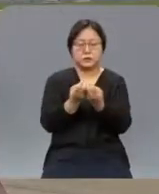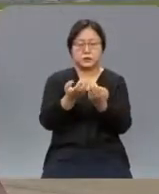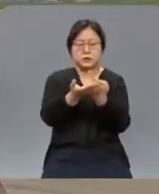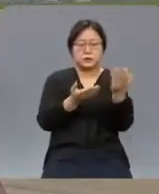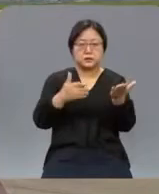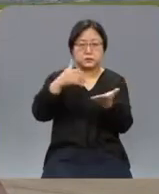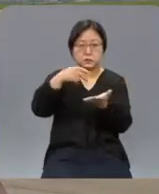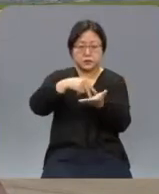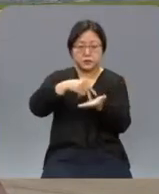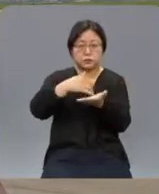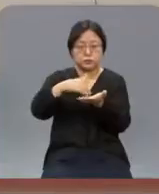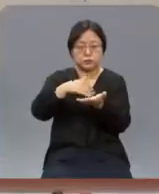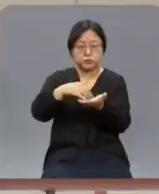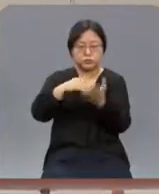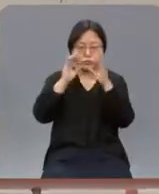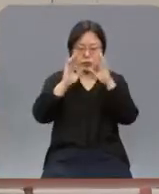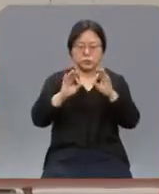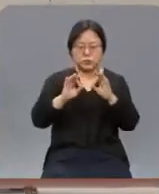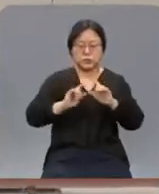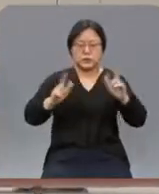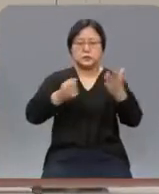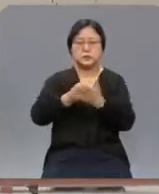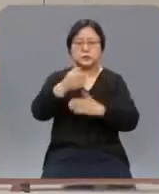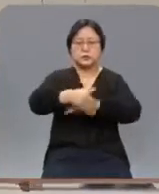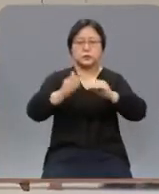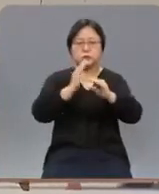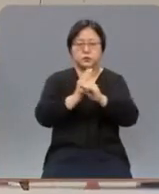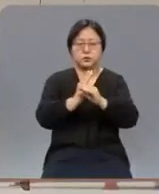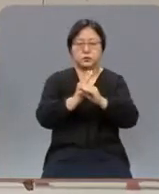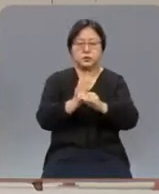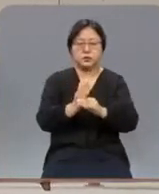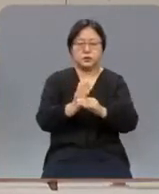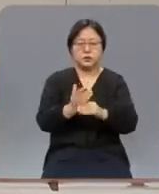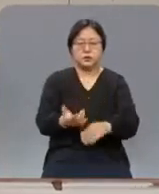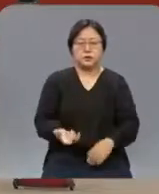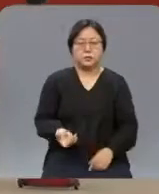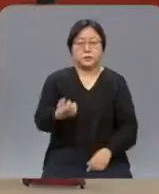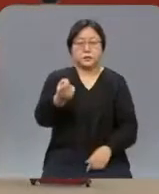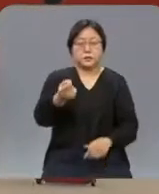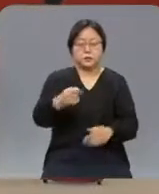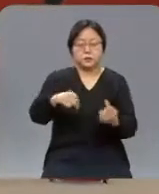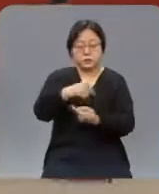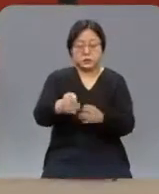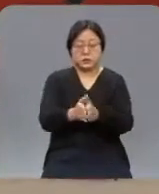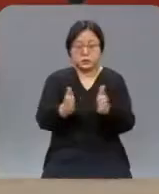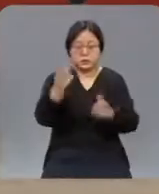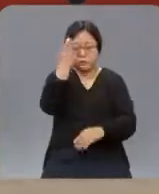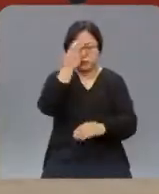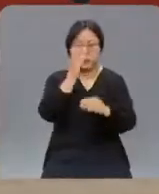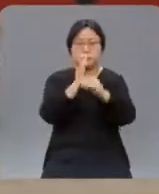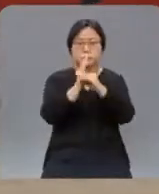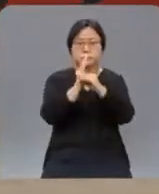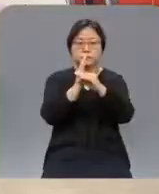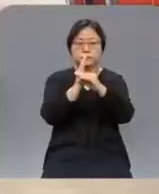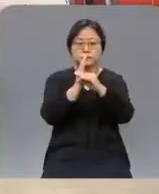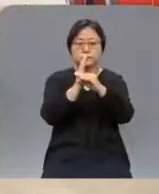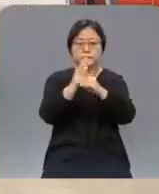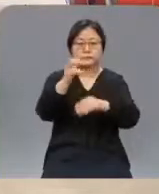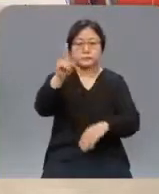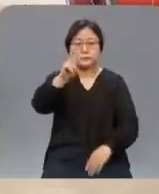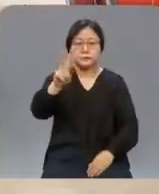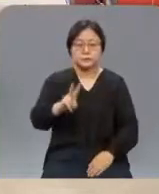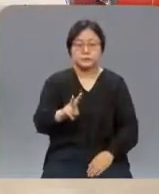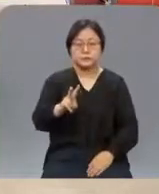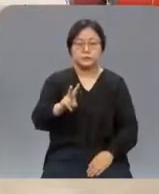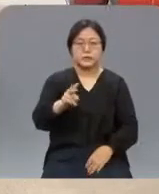도로를 통한 탄소중립 의 대표 도시로 만들겠습니다 최대 56m 로 17층 까지만 계기로 정기편 에만 지급하던 재정 낮기온은 어제보다 이 해서 11도 에너지 고속도로를 나주 형으로 전기차 수소차 트램 등을 먼저 가량 높게 했는데요 9 래 가 20 만들어서 샘 과 들을 파헤치는 아기도 4 차량 보다도 월등히 높은 7도로 어제보다 10 일도 없겠고 태양광발전을 중단하고 에너지 신사업을 또 유일하게 주야간 운항이 가능한 고민하는 것이 환경의